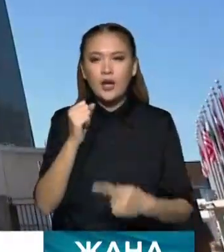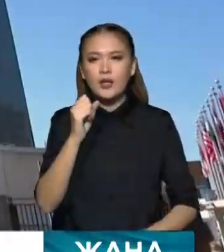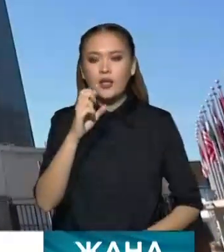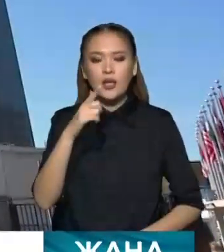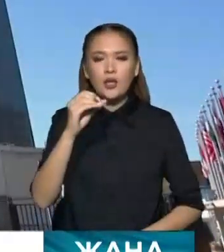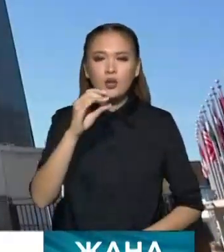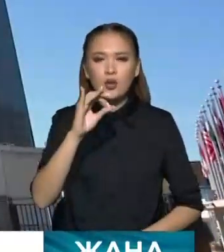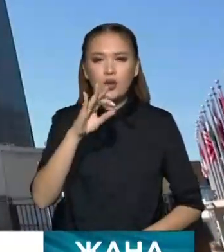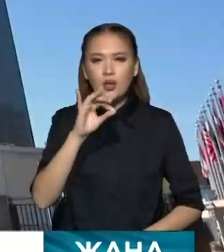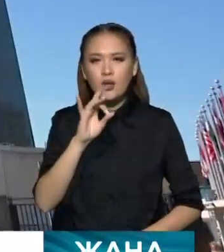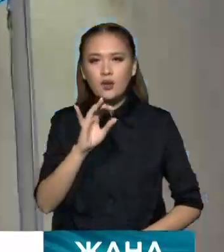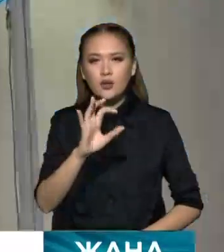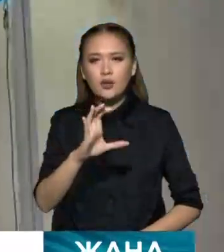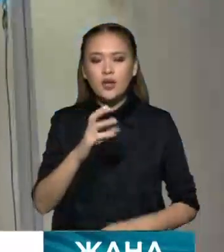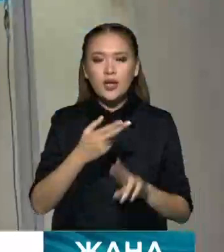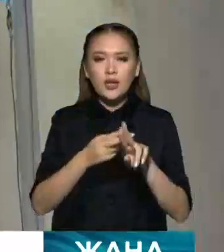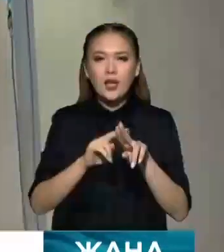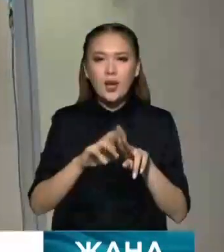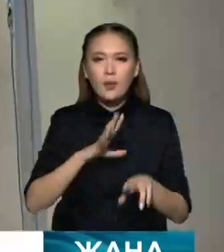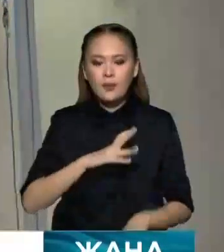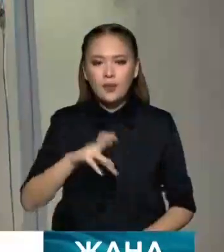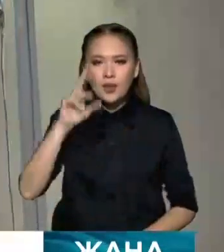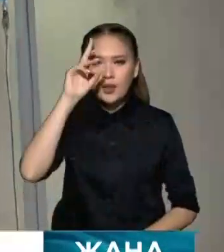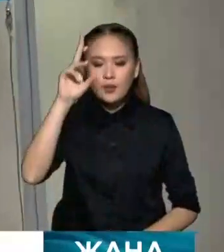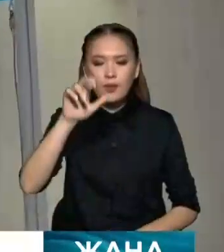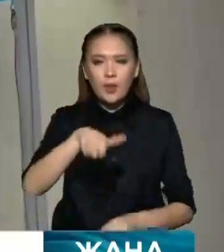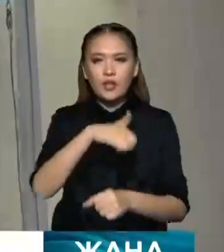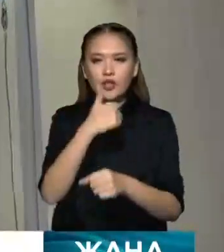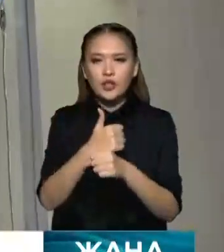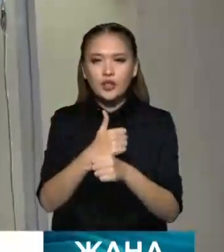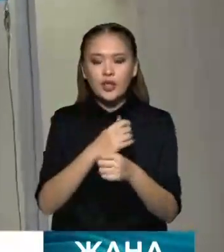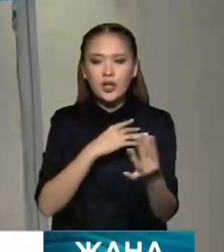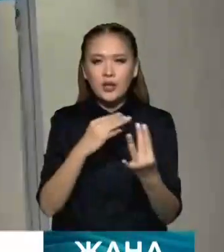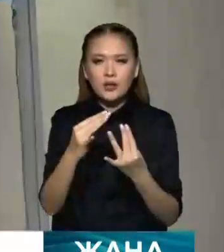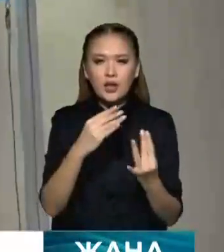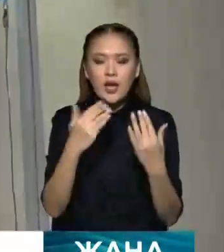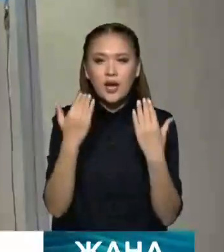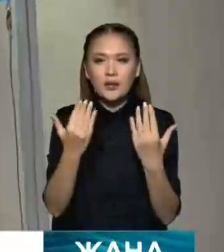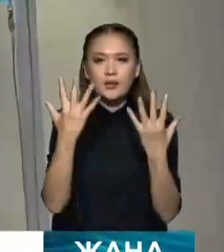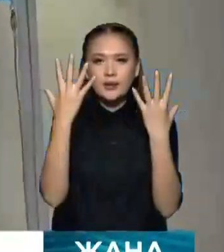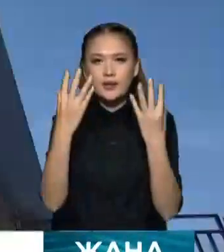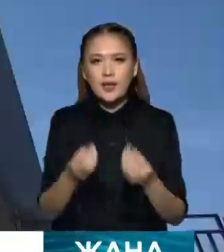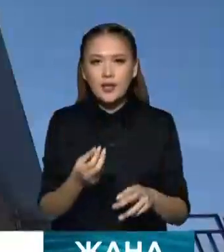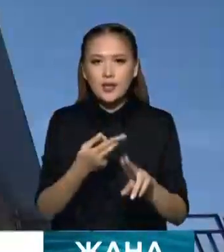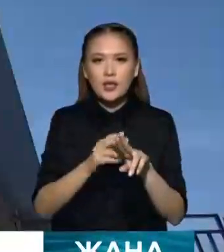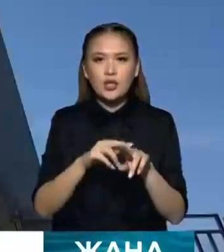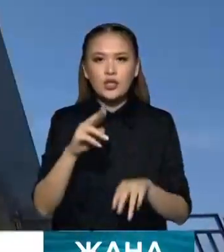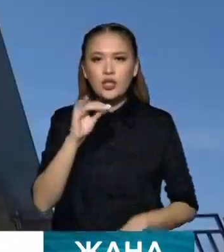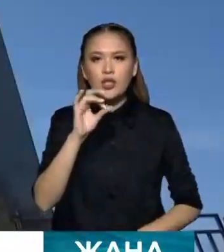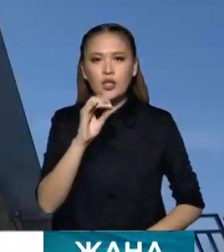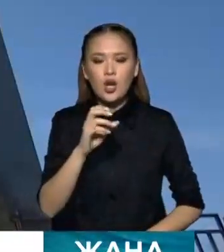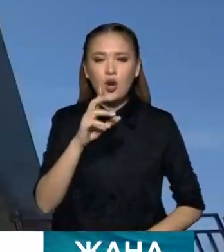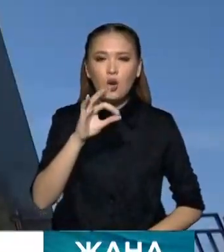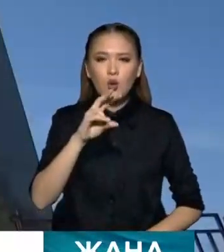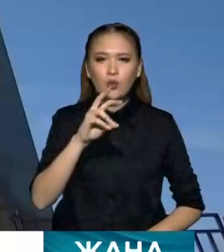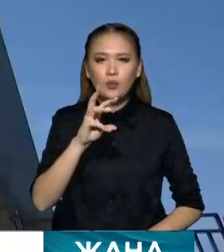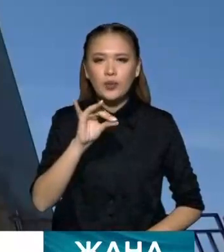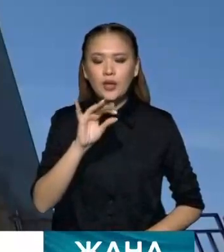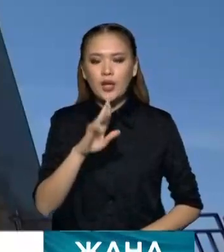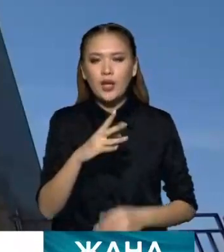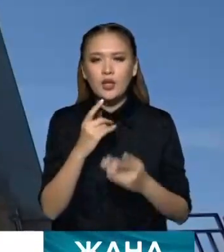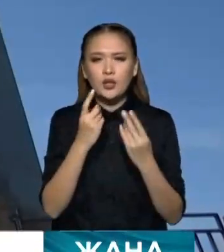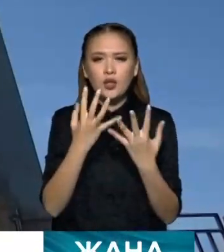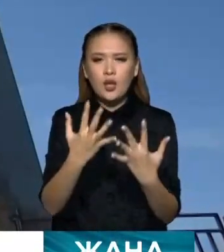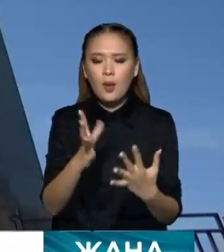Гутерреш сөз алды. Одан кейін мемлекет басшыларының баяндамалары басталды. Қазірге дейін Бразилия, Чили, Иордания, Колумбия секілді бірнеше